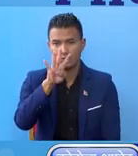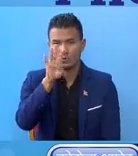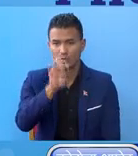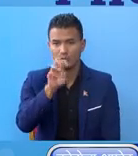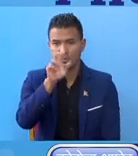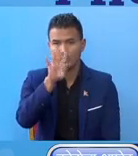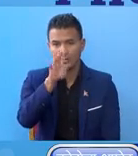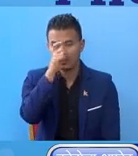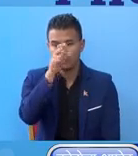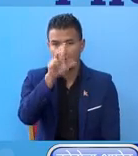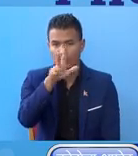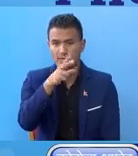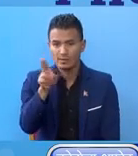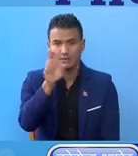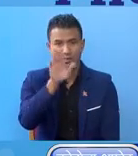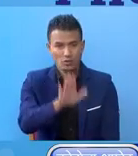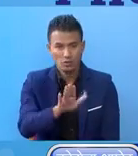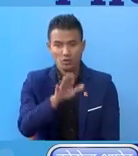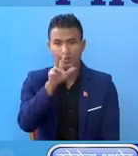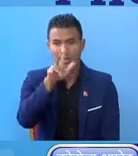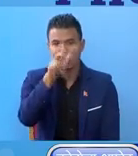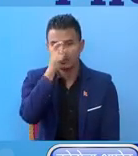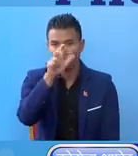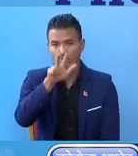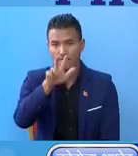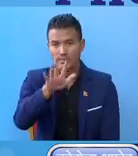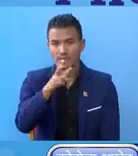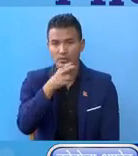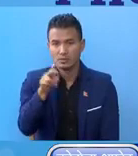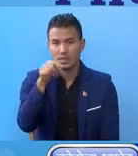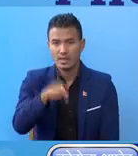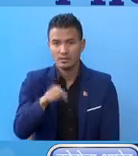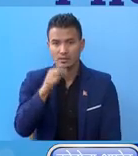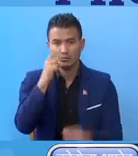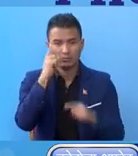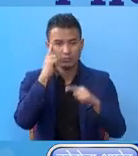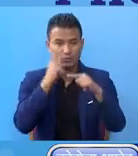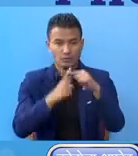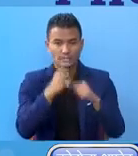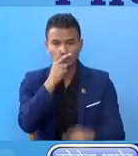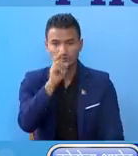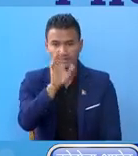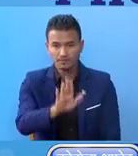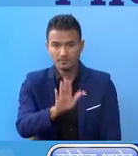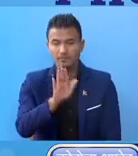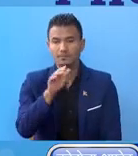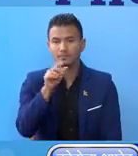जना संक्रमित हुनुभएको छ। 885 जना आज पोजिटिभ देखिनु भएको छ।